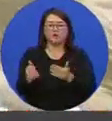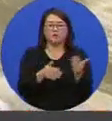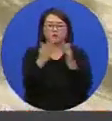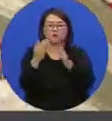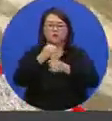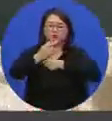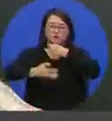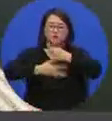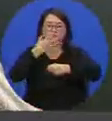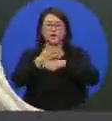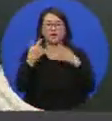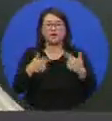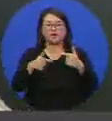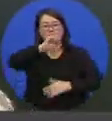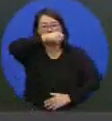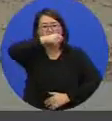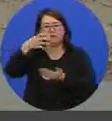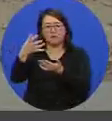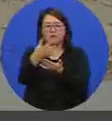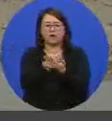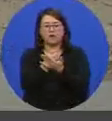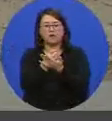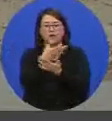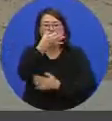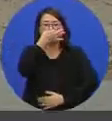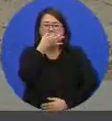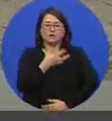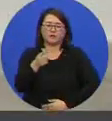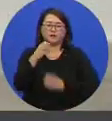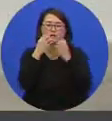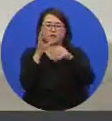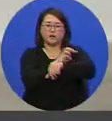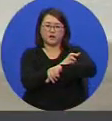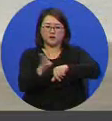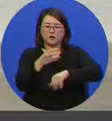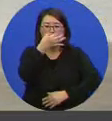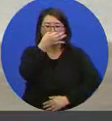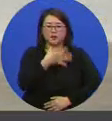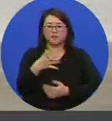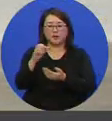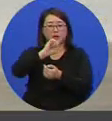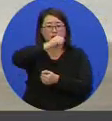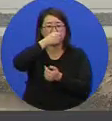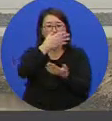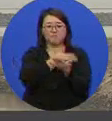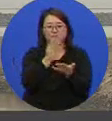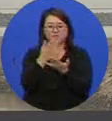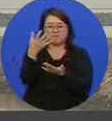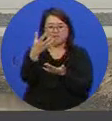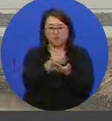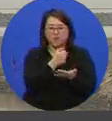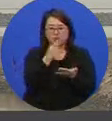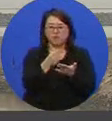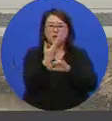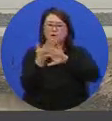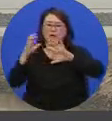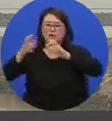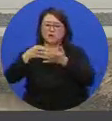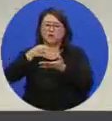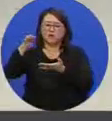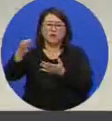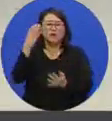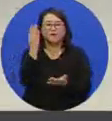예산 확보에 목을 메고 있는 새만금 사업. 애써 확보한 예산이 지역의 몫으로 되돌아오는 구조를 만드는 지속적인 노력이